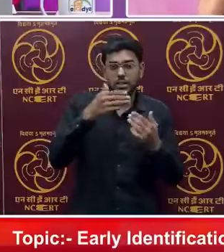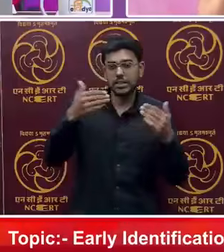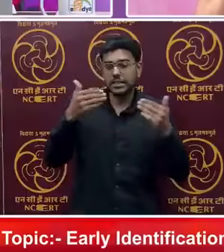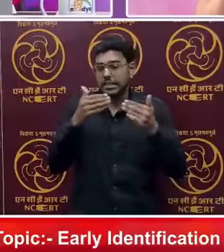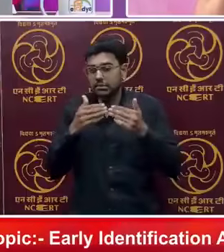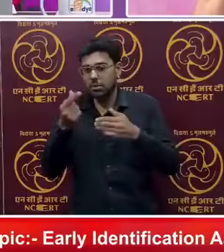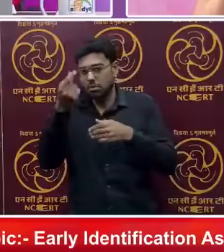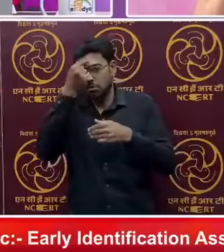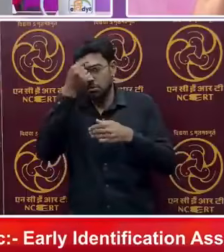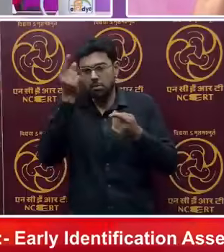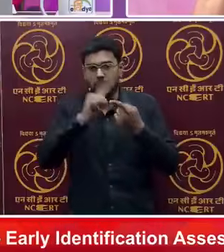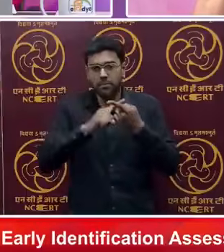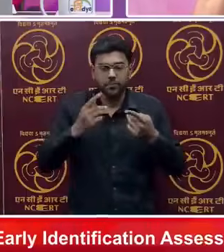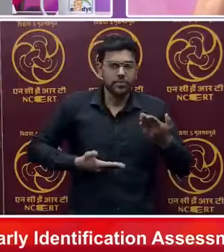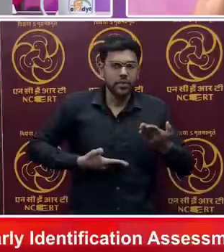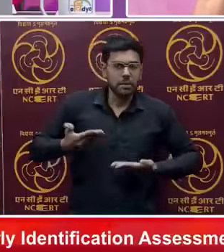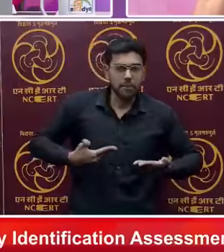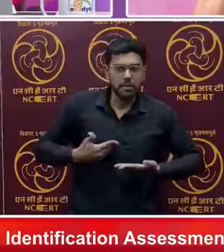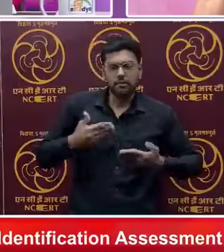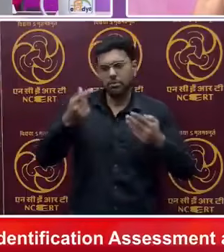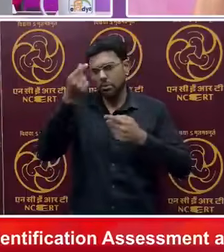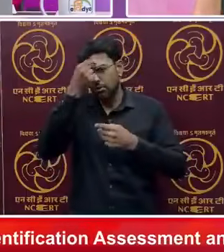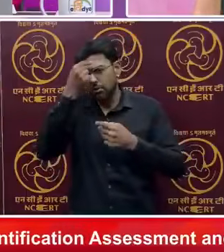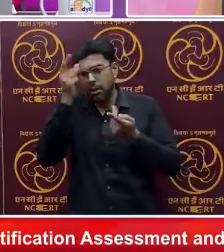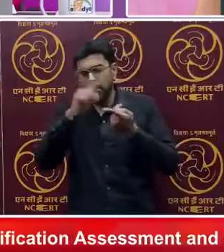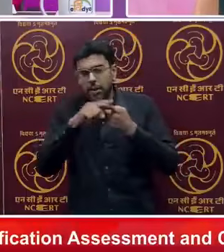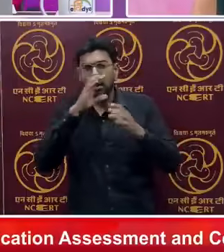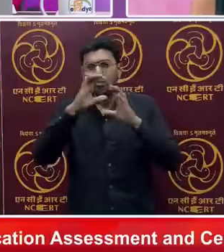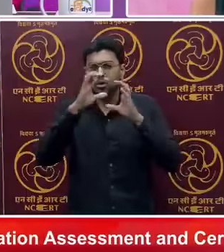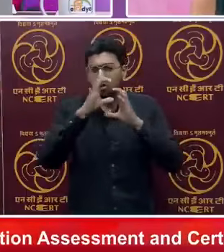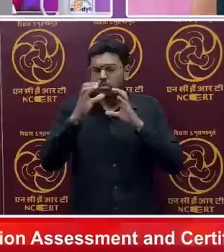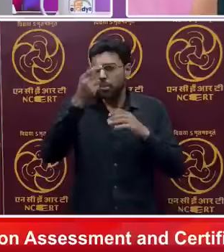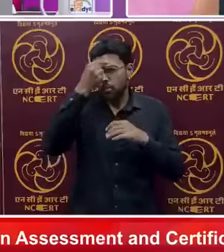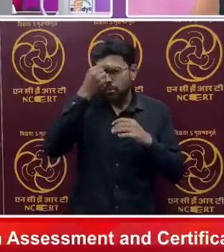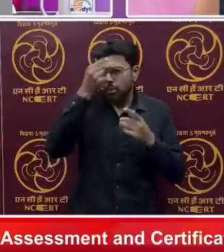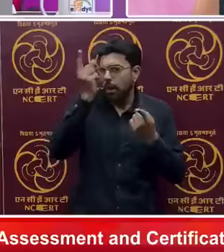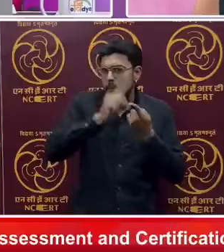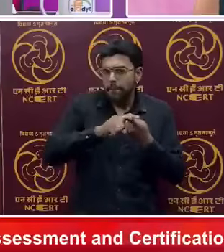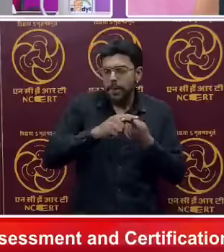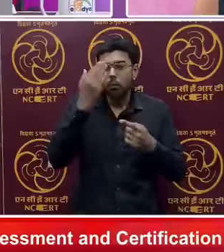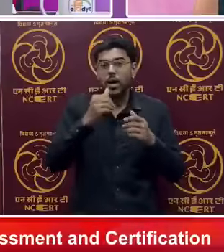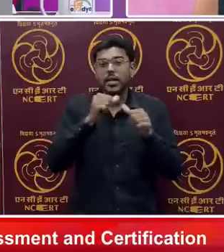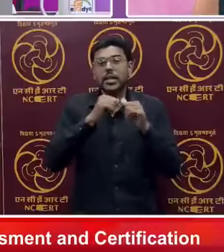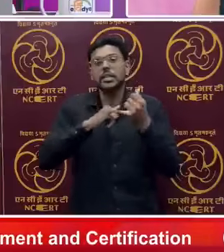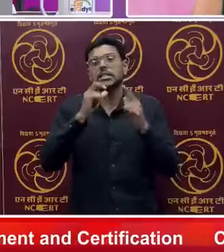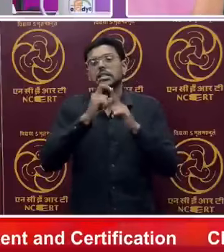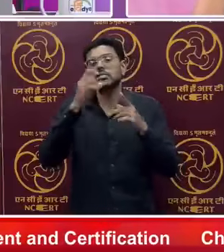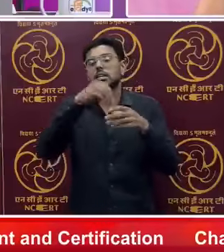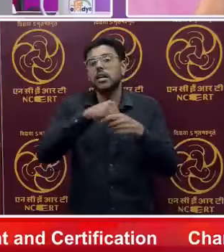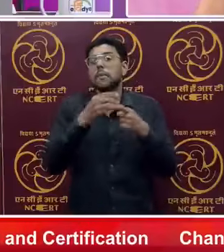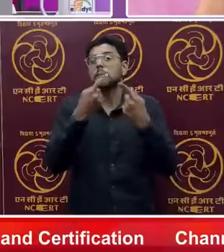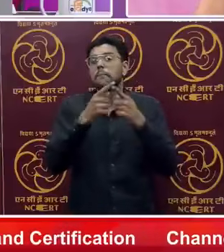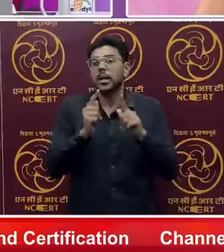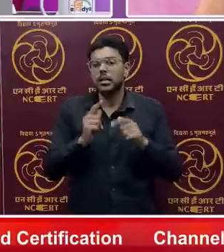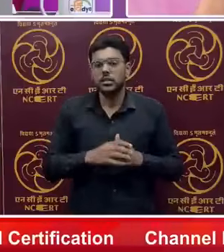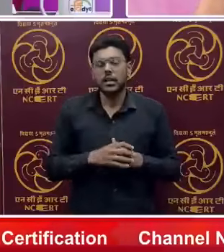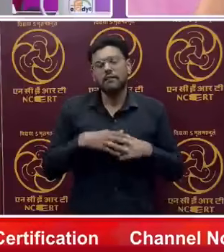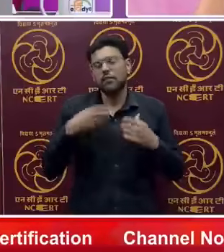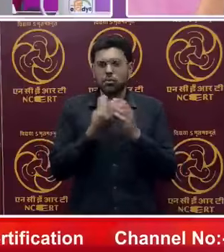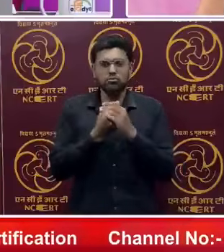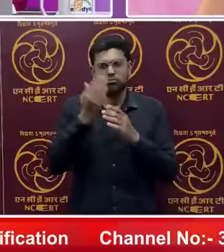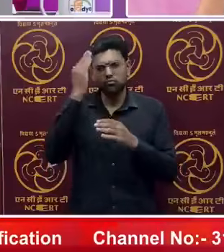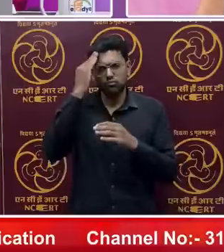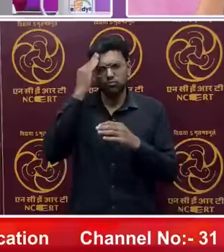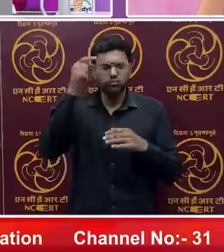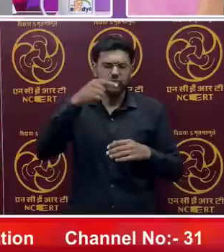दिक्कत आ जाती है, उनके behavior में problem हो जाता है, communication में problem हो जाता है because of autism. But then हम ये जानते हैं कि